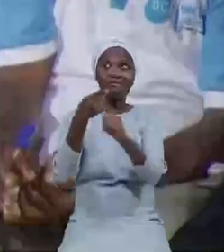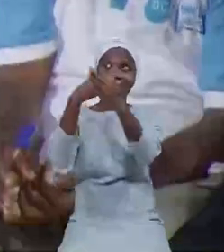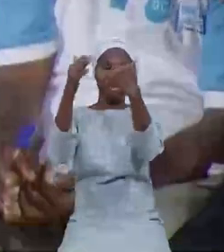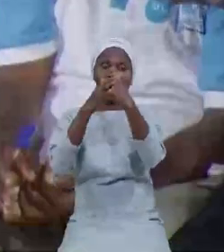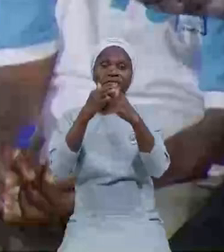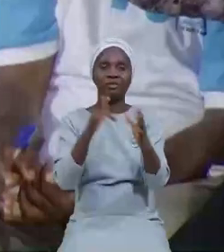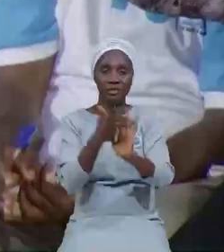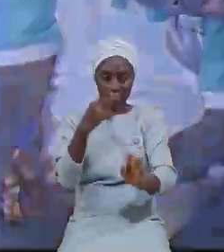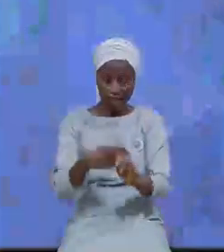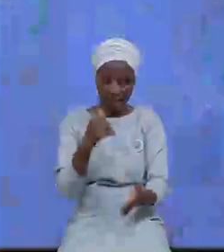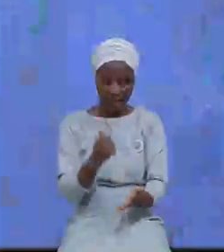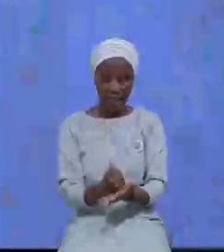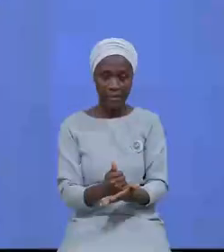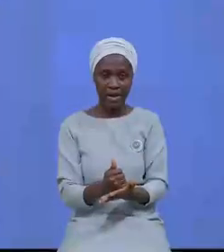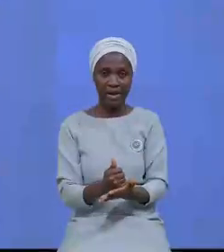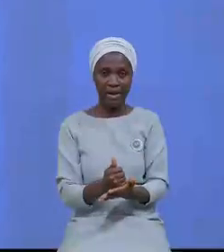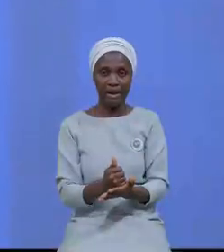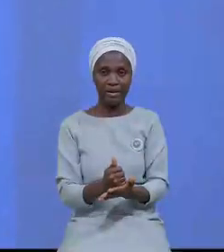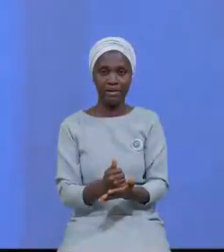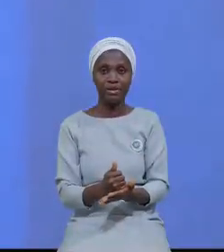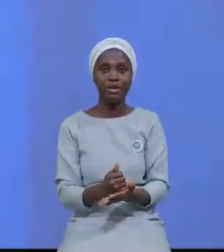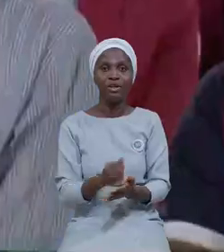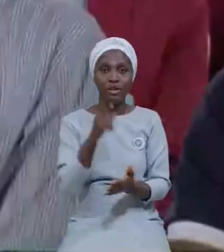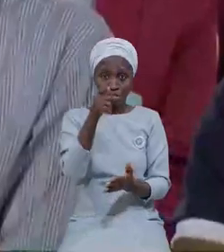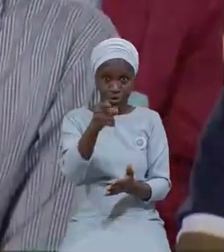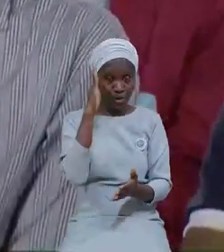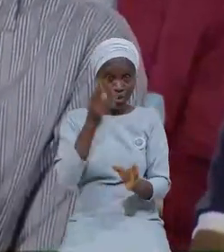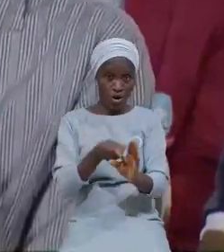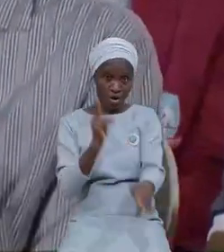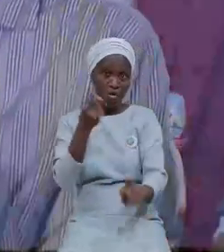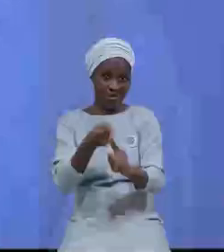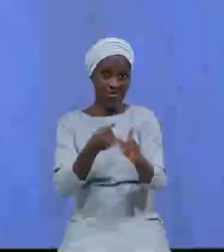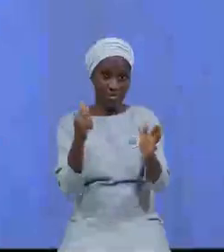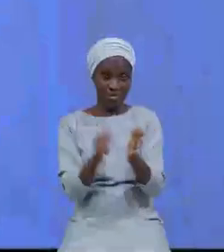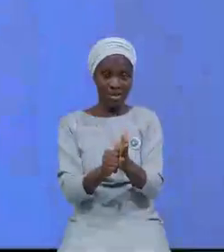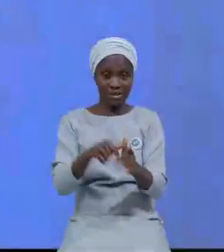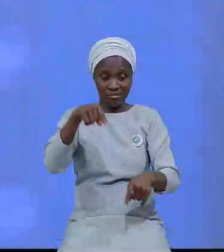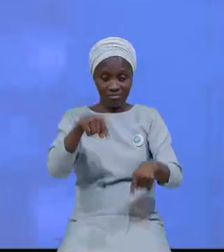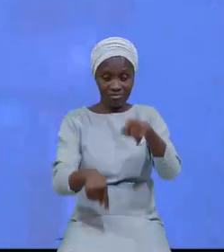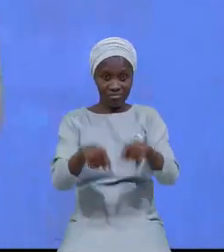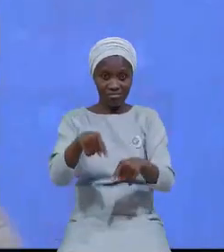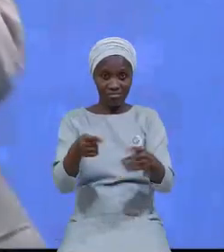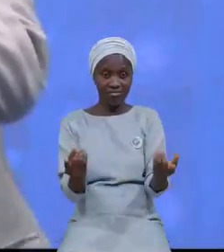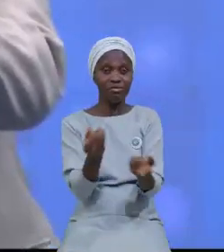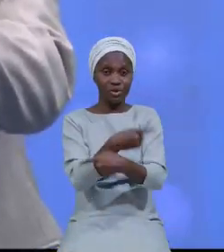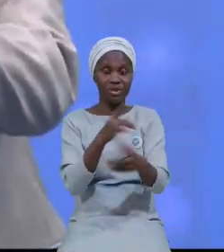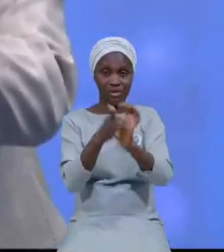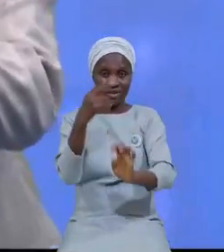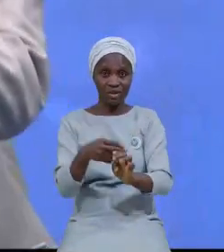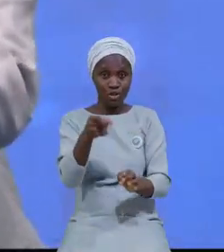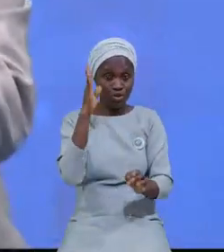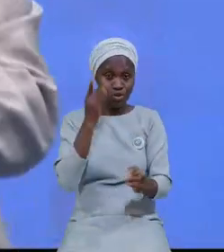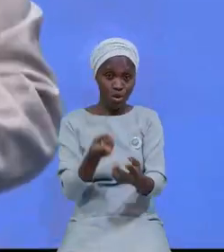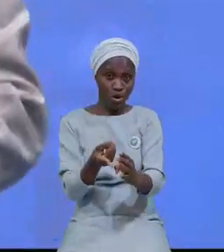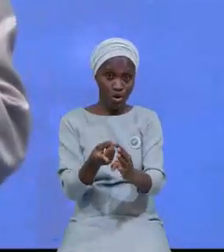libéré depuis le ciel et tu sortiras de cette de ce fauteuil roulant tu sortiras